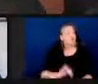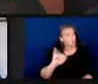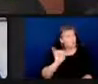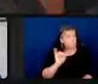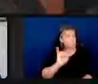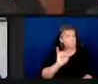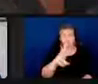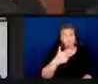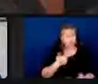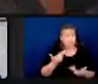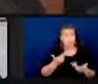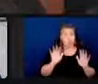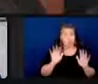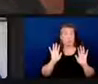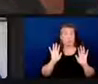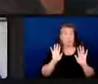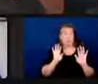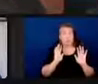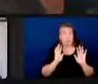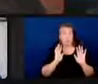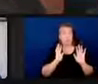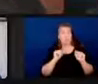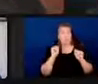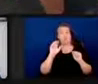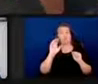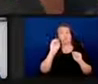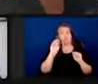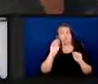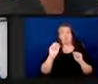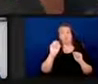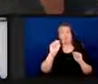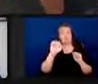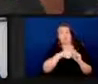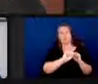المسائل. وأود أن أقول بأننا